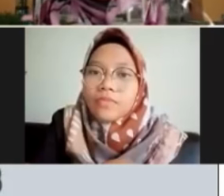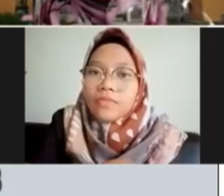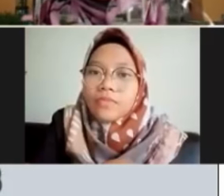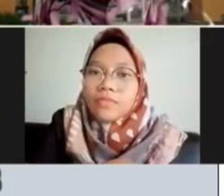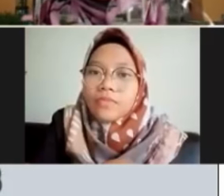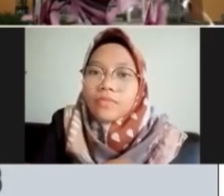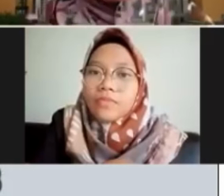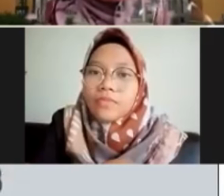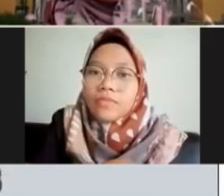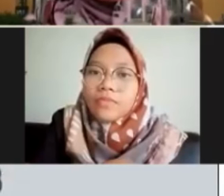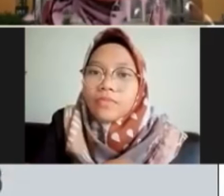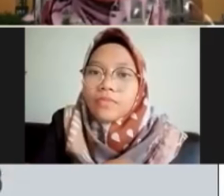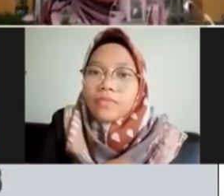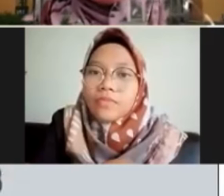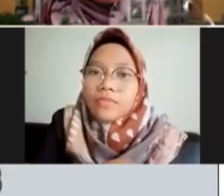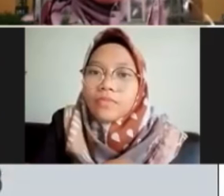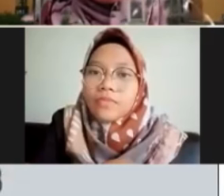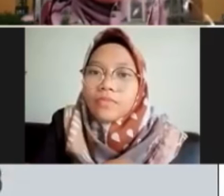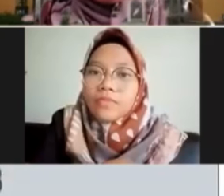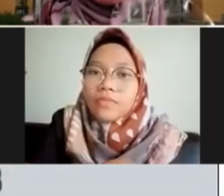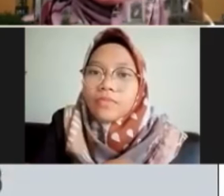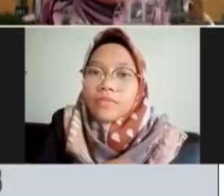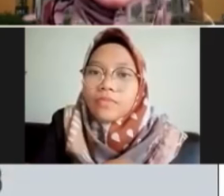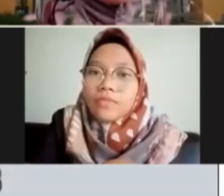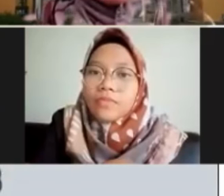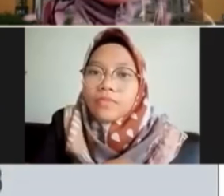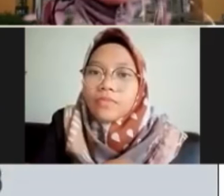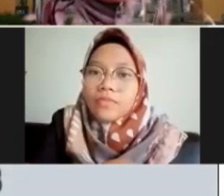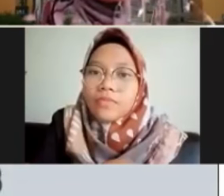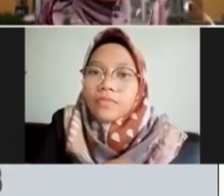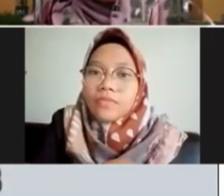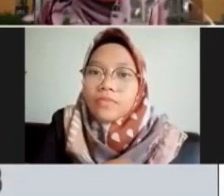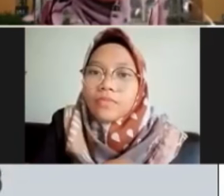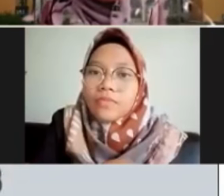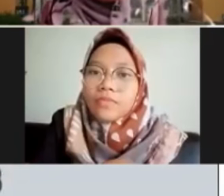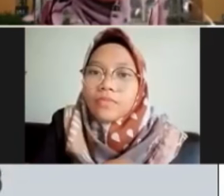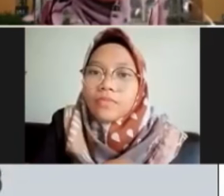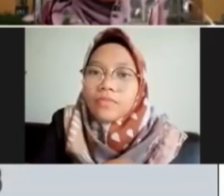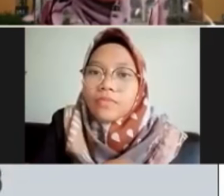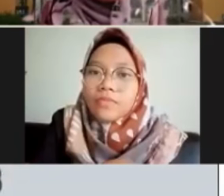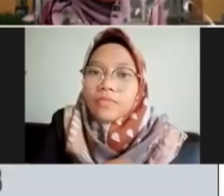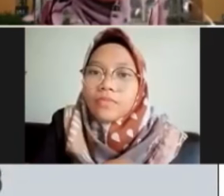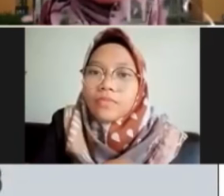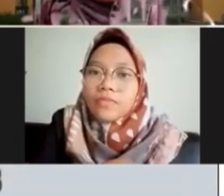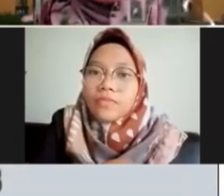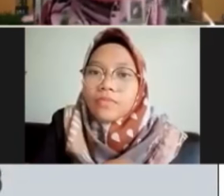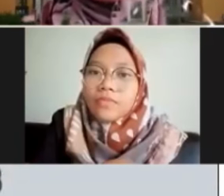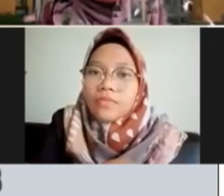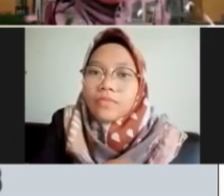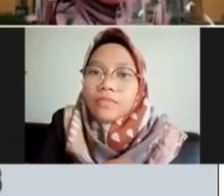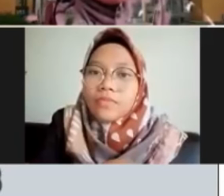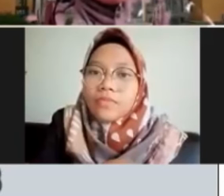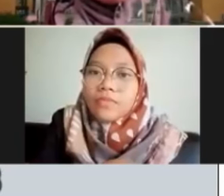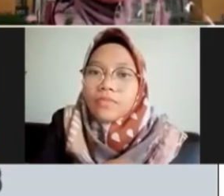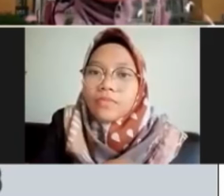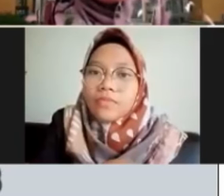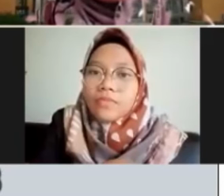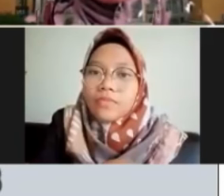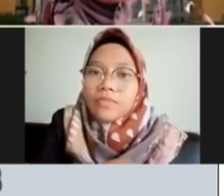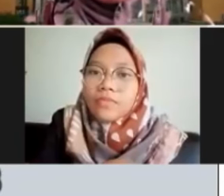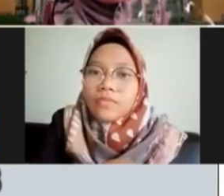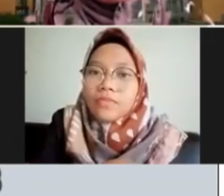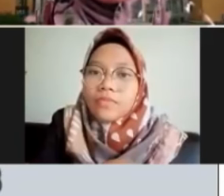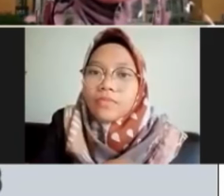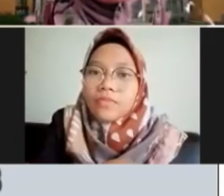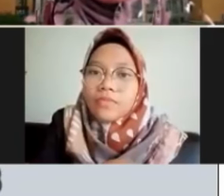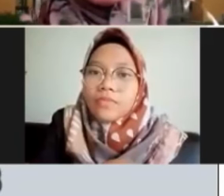Bapak Ibu yang memiliki bayi atau balita itu sudah sangat akrab gitu dengan yang namanya imunisasi